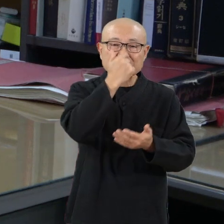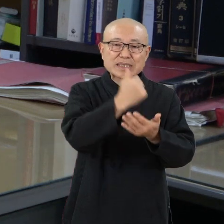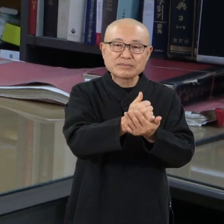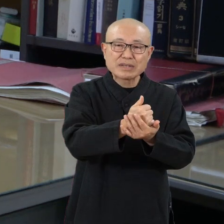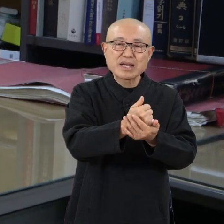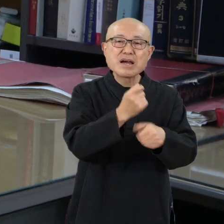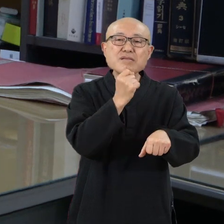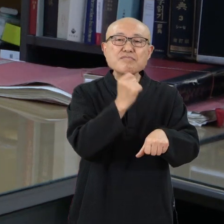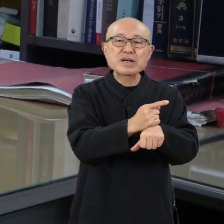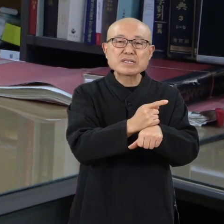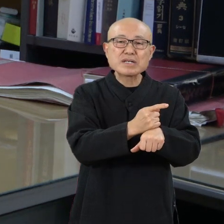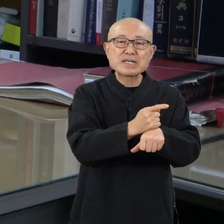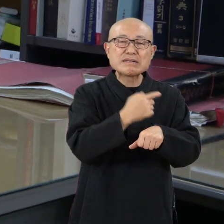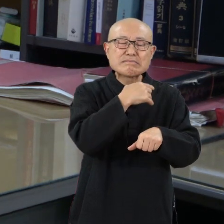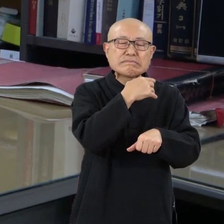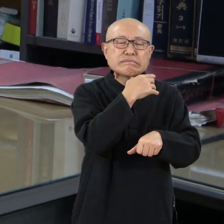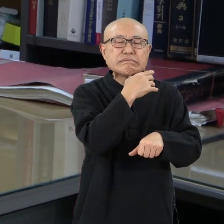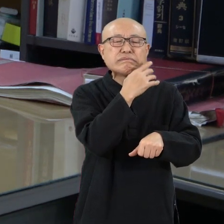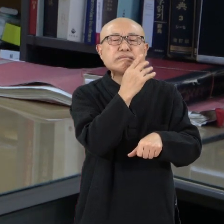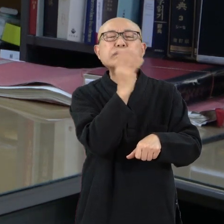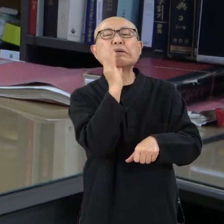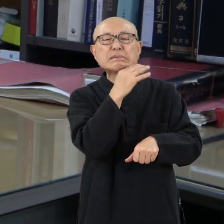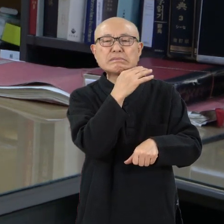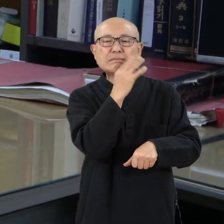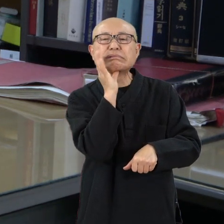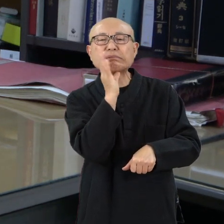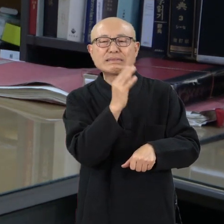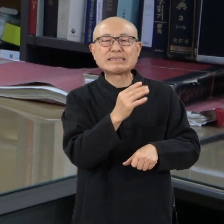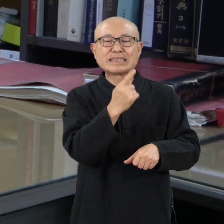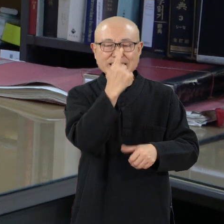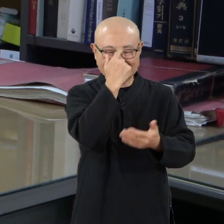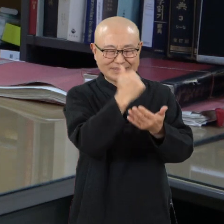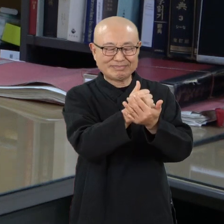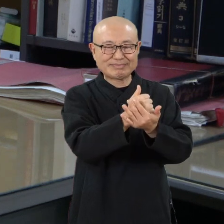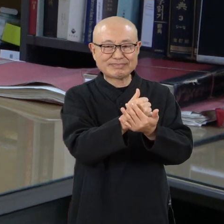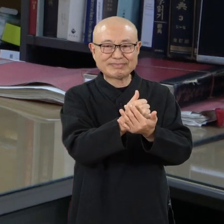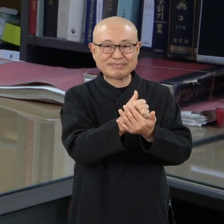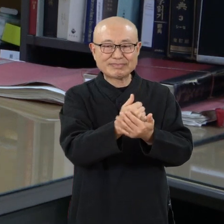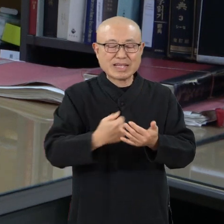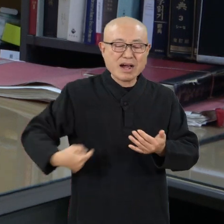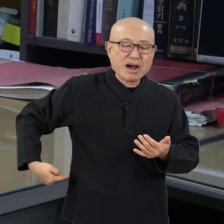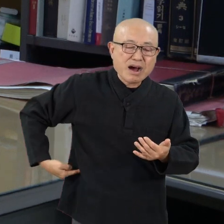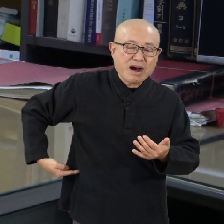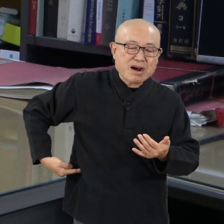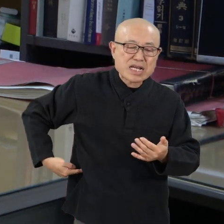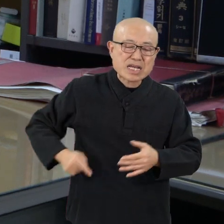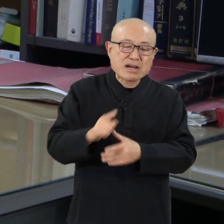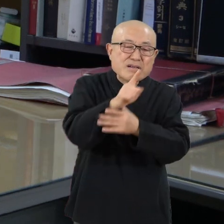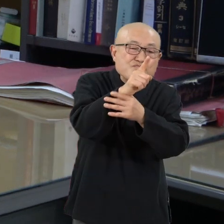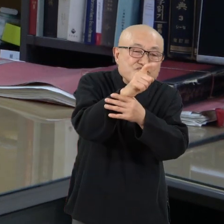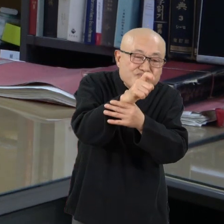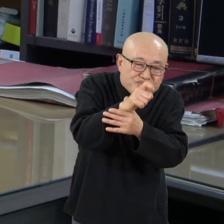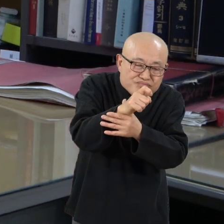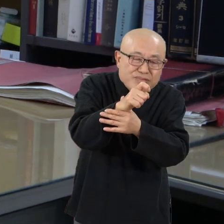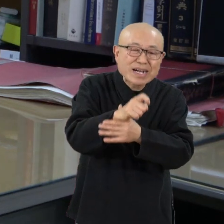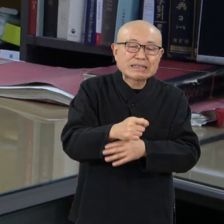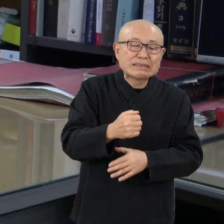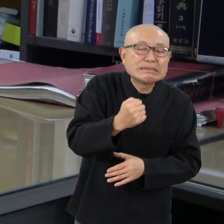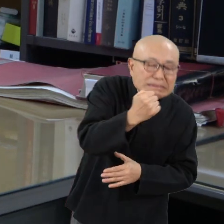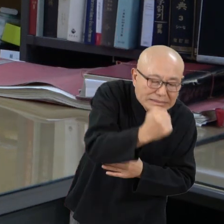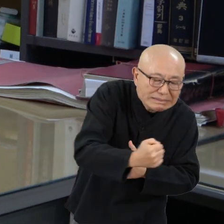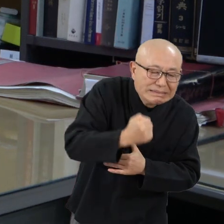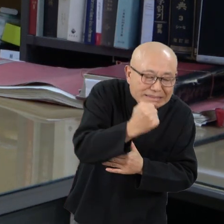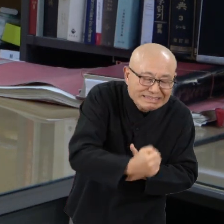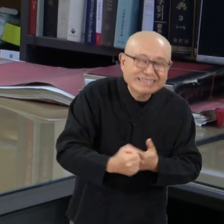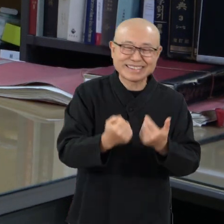벌써 막 백발이 아주 만연한 그런 이제 노인이셨어요. 허리를 구부정하고 이 물건